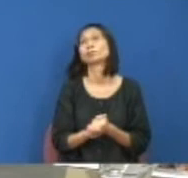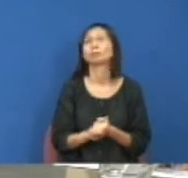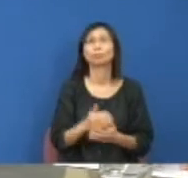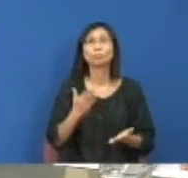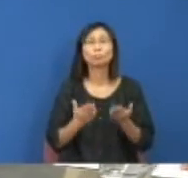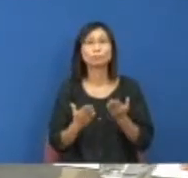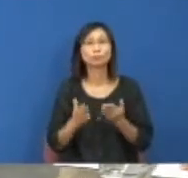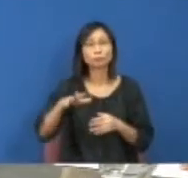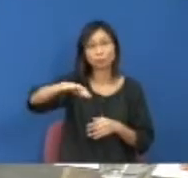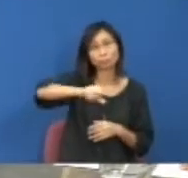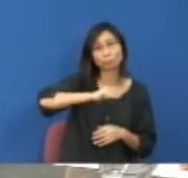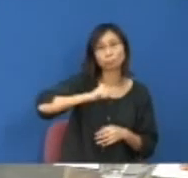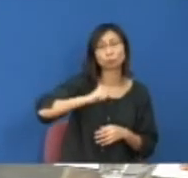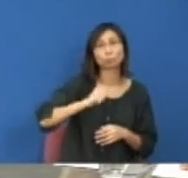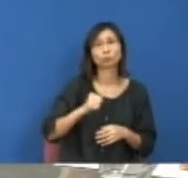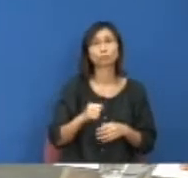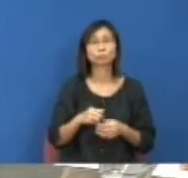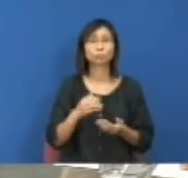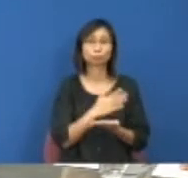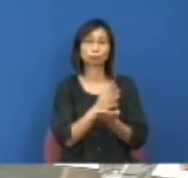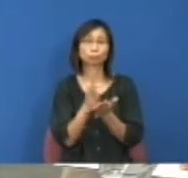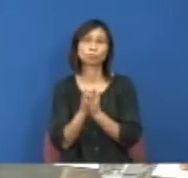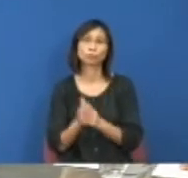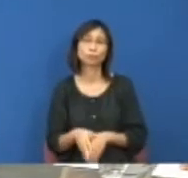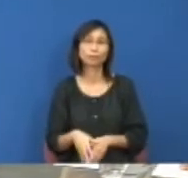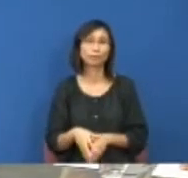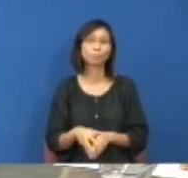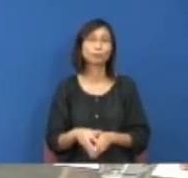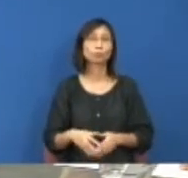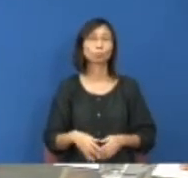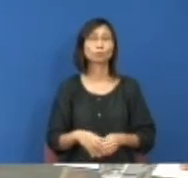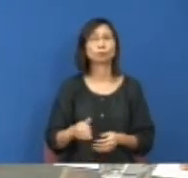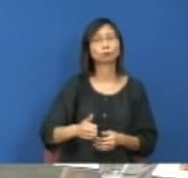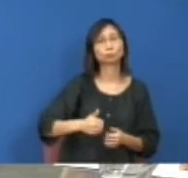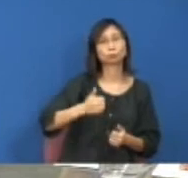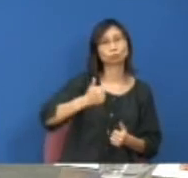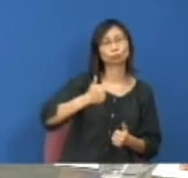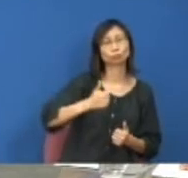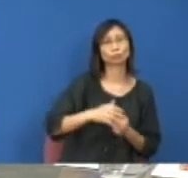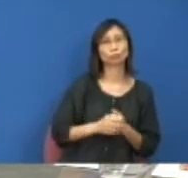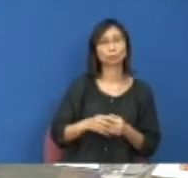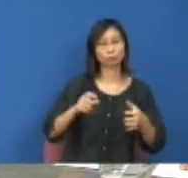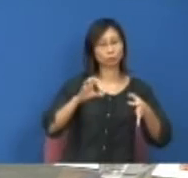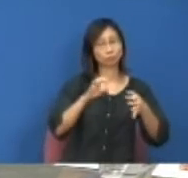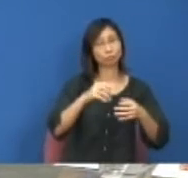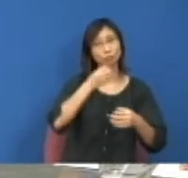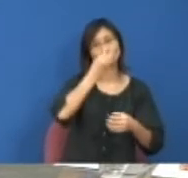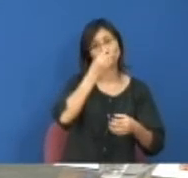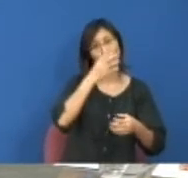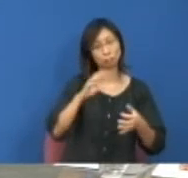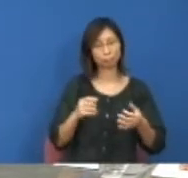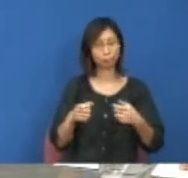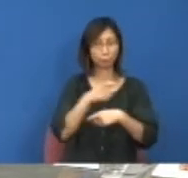資源的時候，他不能夠很順流地跟這個香港的資產階級，或者在香港跟